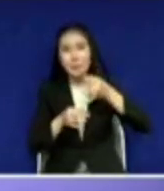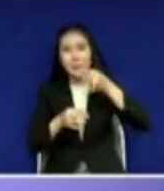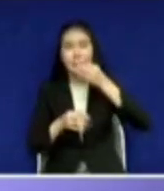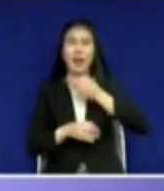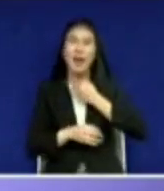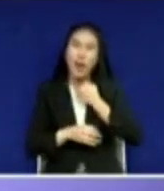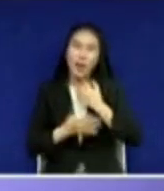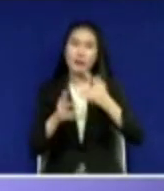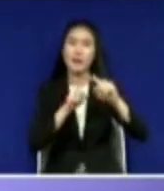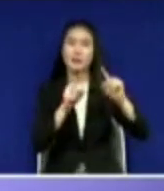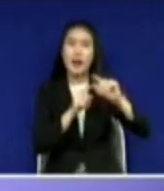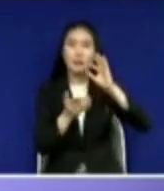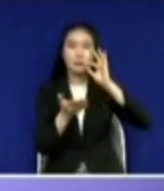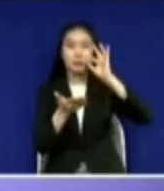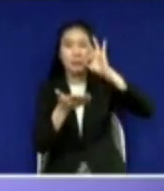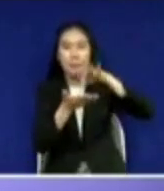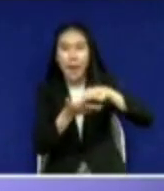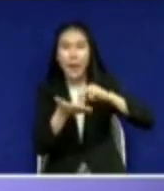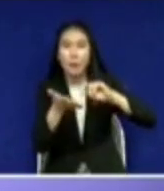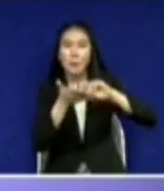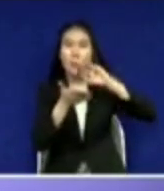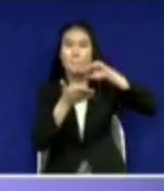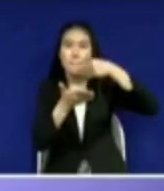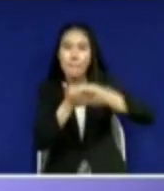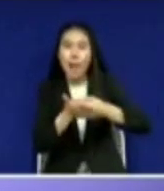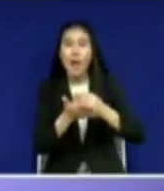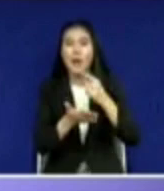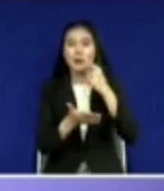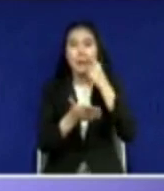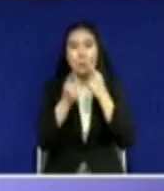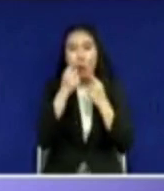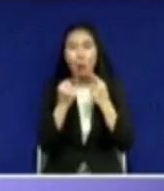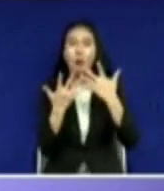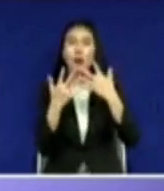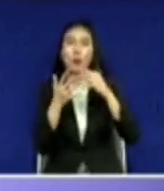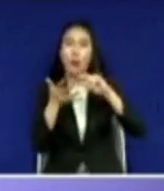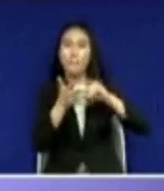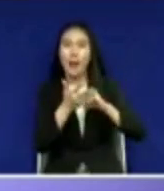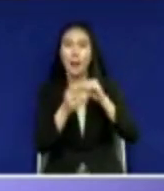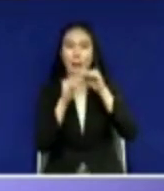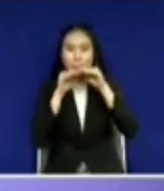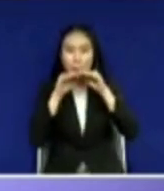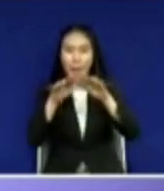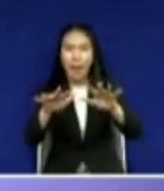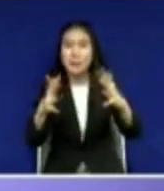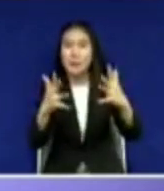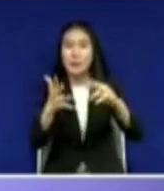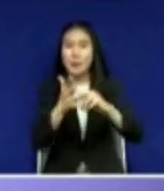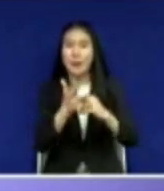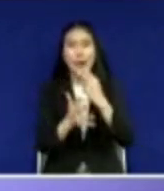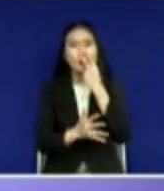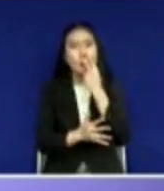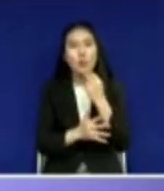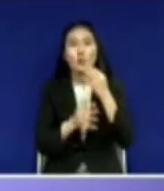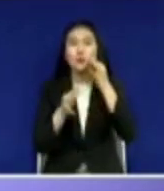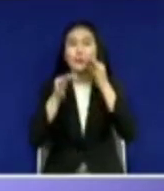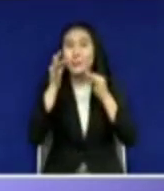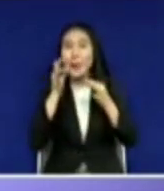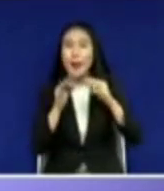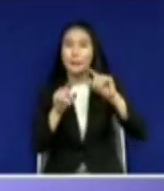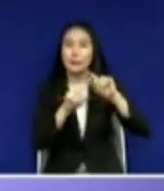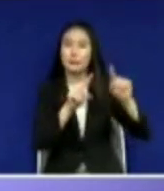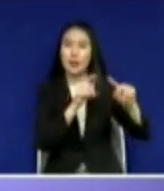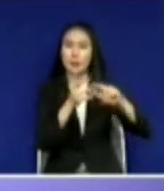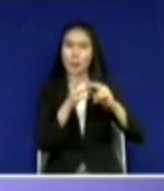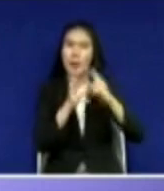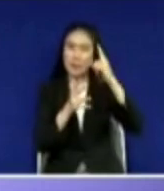อหรือว่าจามซึ่งก็คือน้ำมูกน้ำลายเสมหะนี่ค่ะมีการกระจายออกไปซึ่งน้ำมูกน้ำลายเสมหะที่เกิดจากการไอหรือจามเป็น